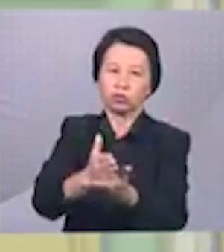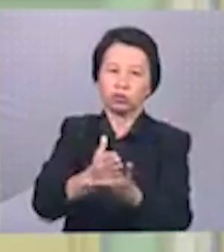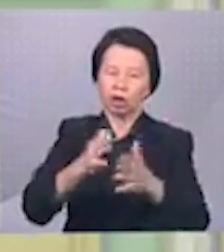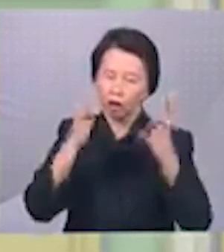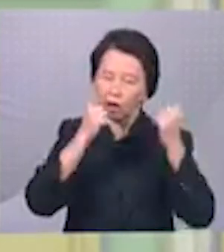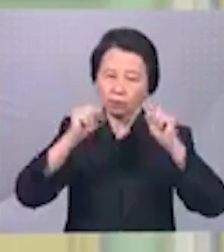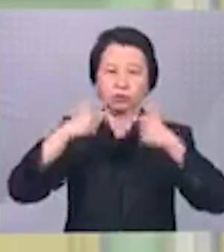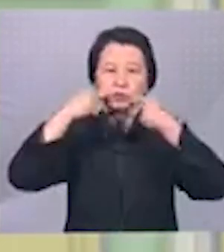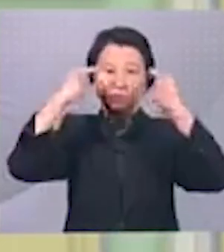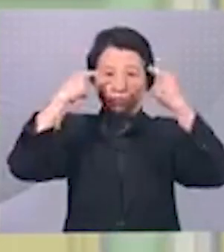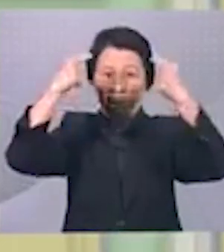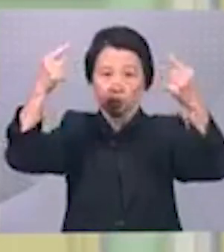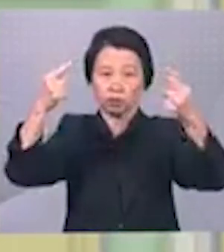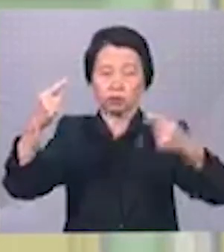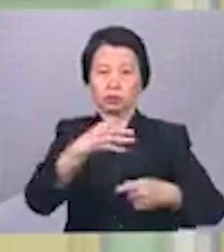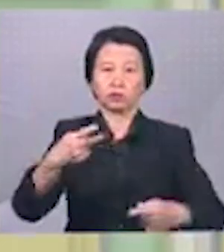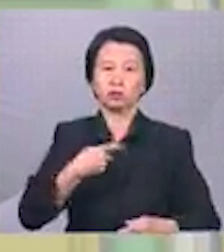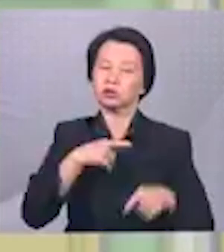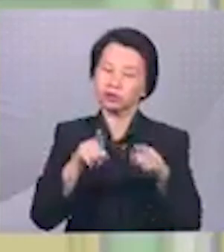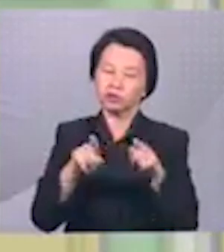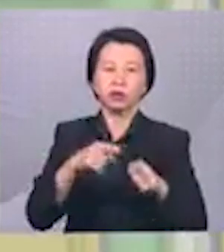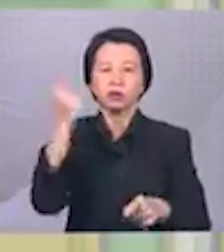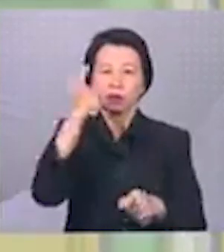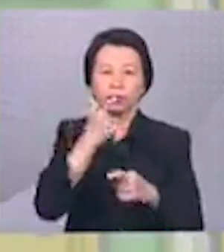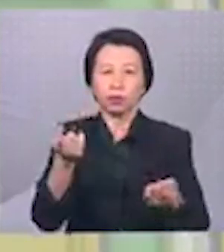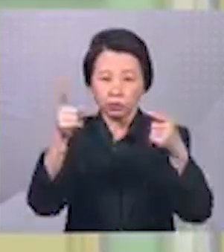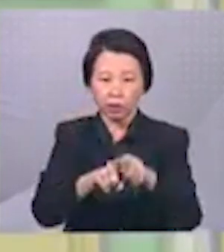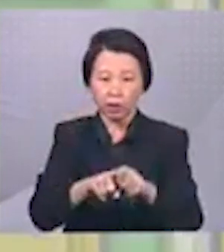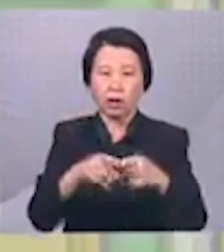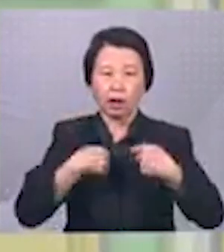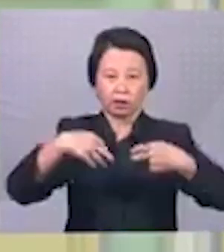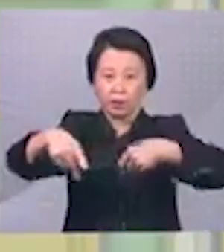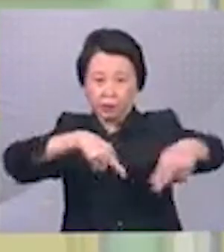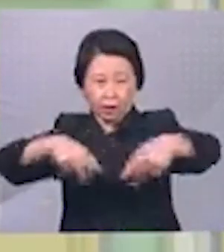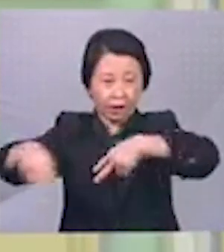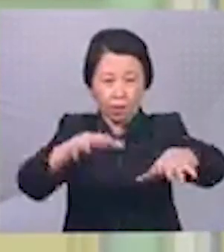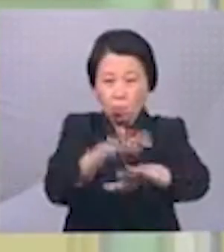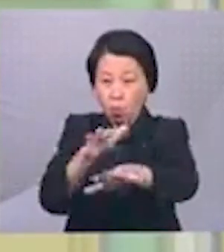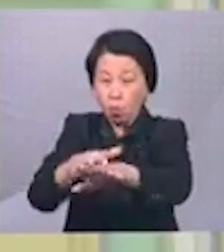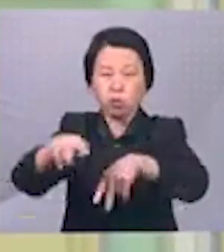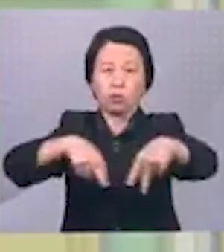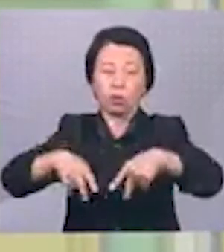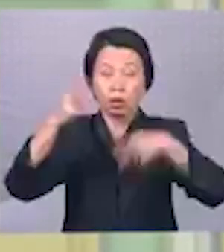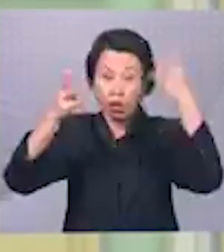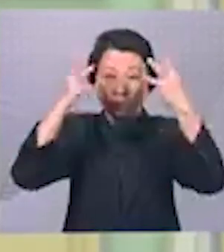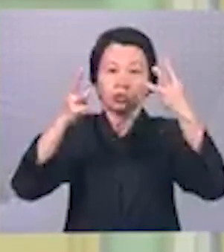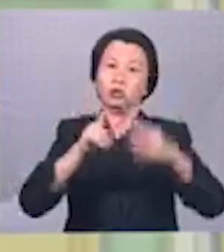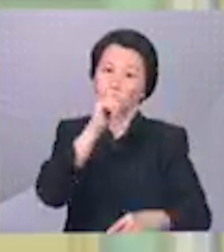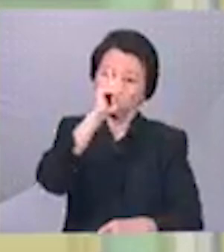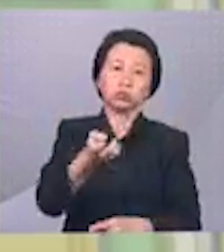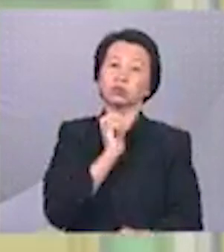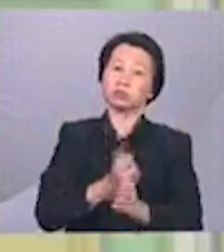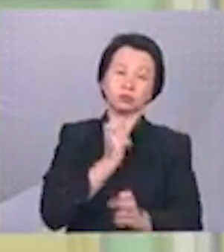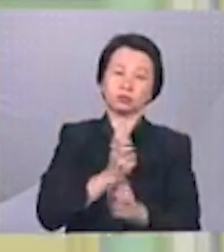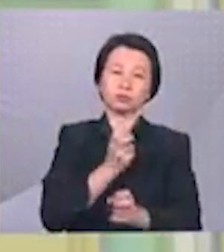berjaya. Dan begitu juga, kita juga tidak mahu berlaku pergerakan secara besar-besaran yang tentu saja akan